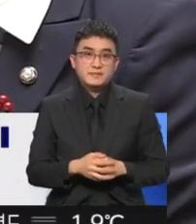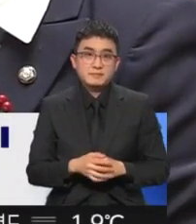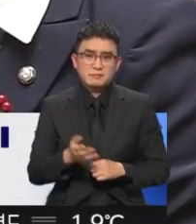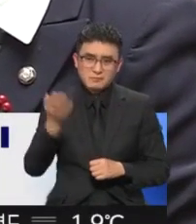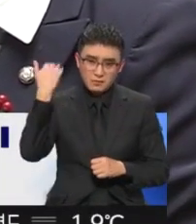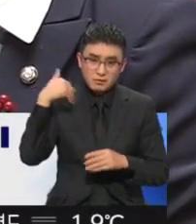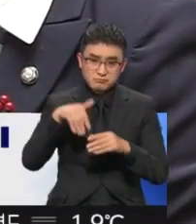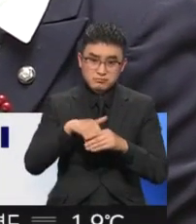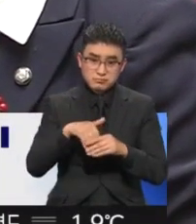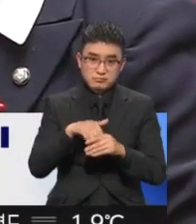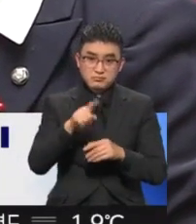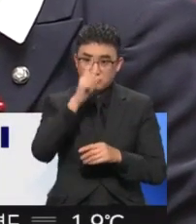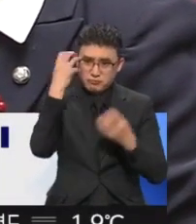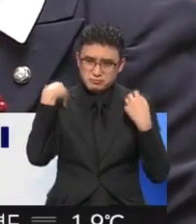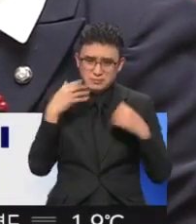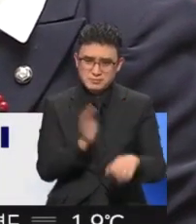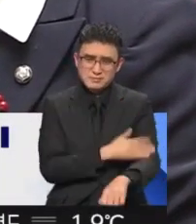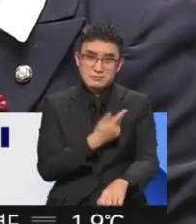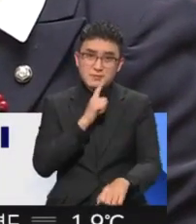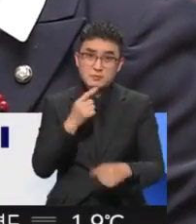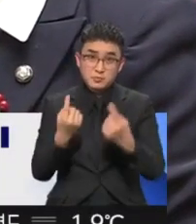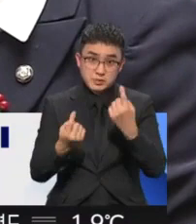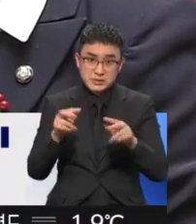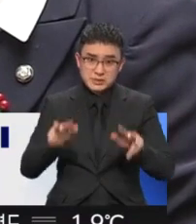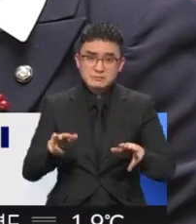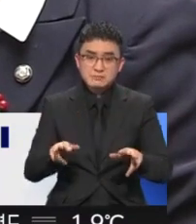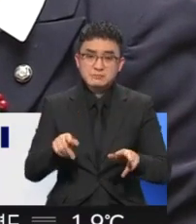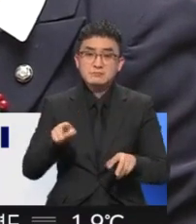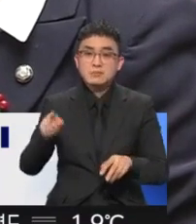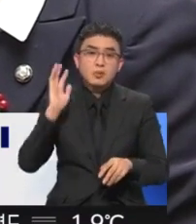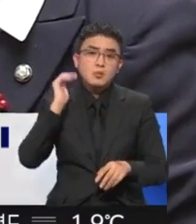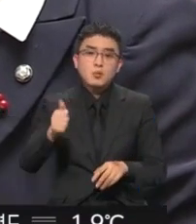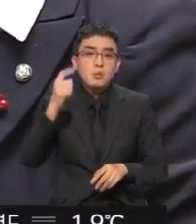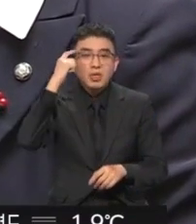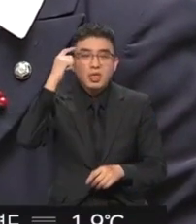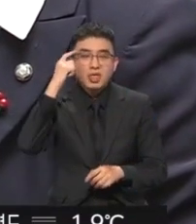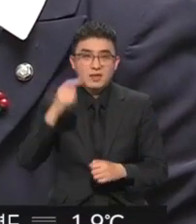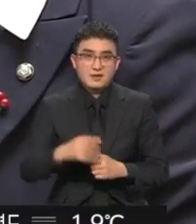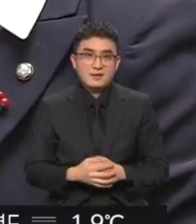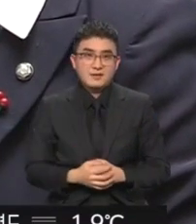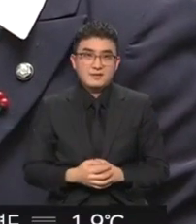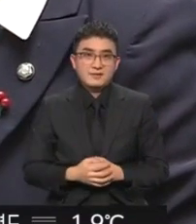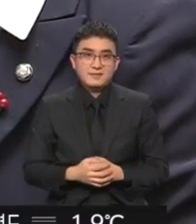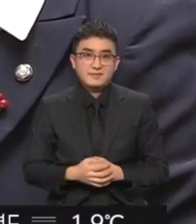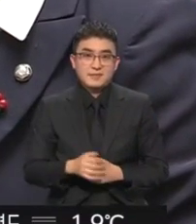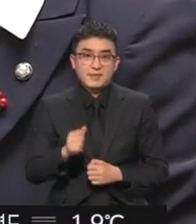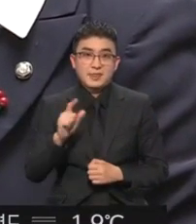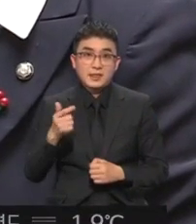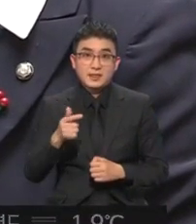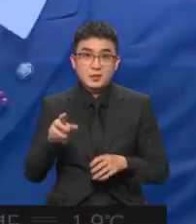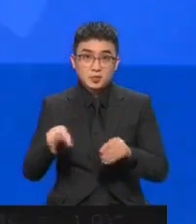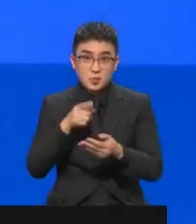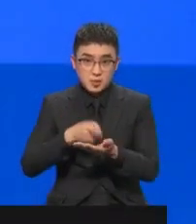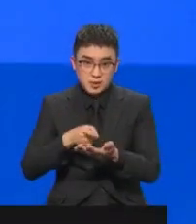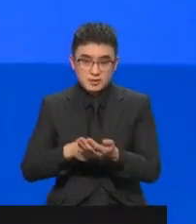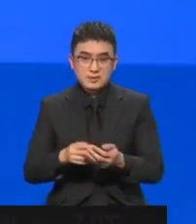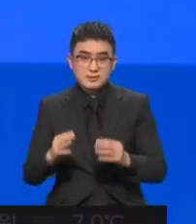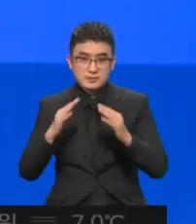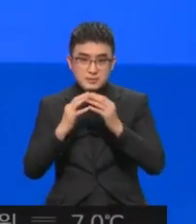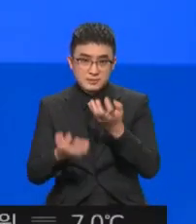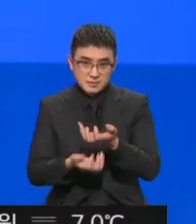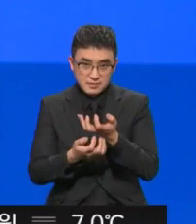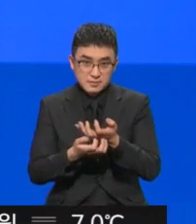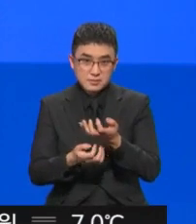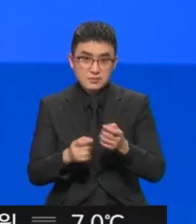대통령은 뭐 하려고 대통령이 된 거냐 따져 물었습니다네 한종민은이 남방비를 포함한 버스 택시 요금 등 인상이 예정이 되어 있다며